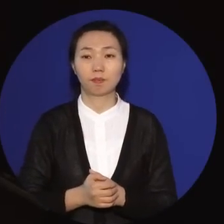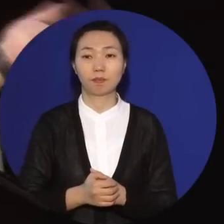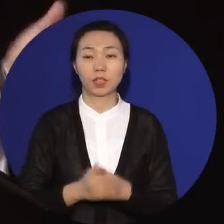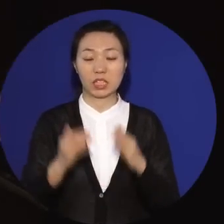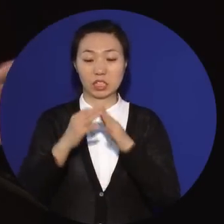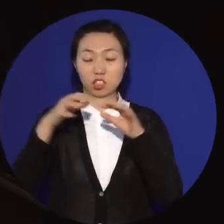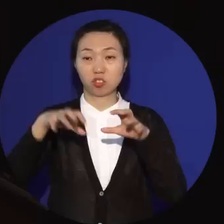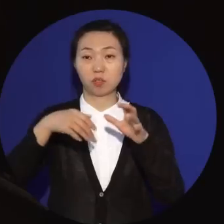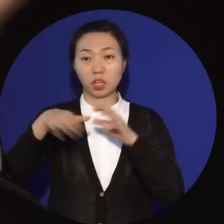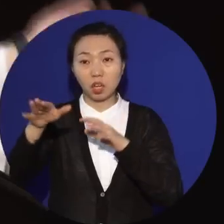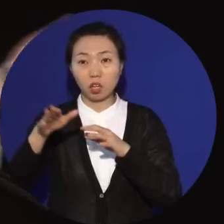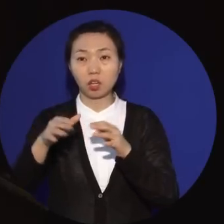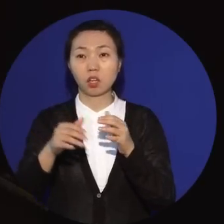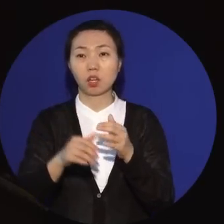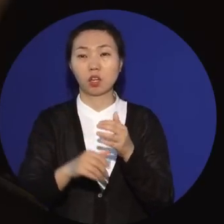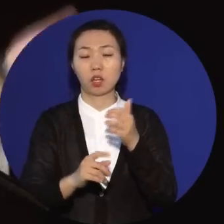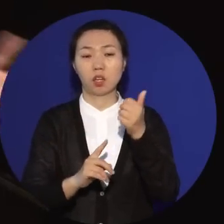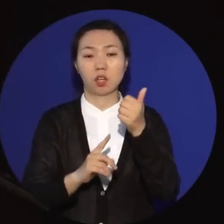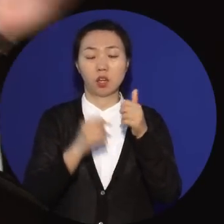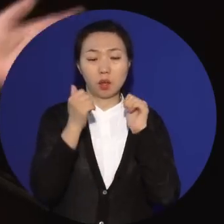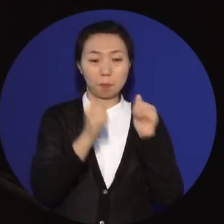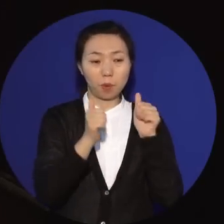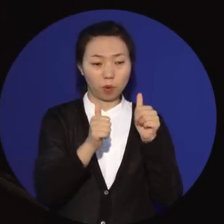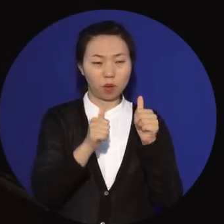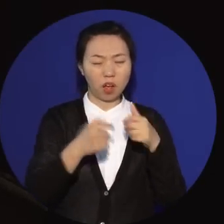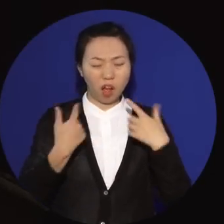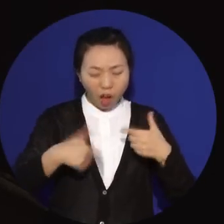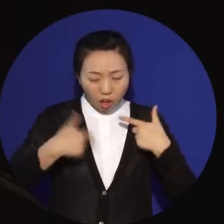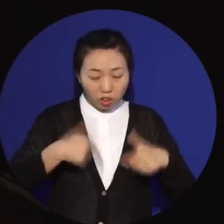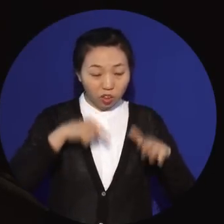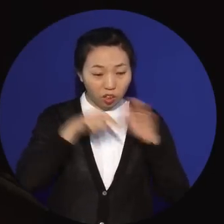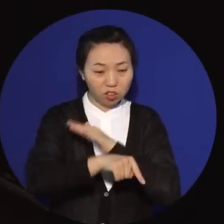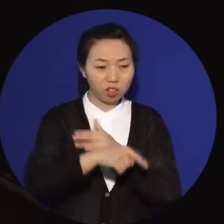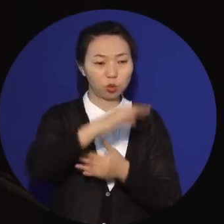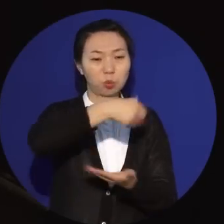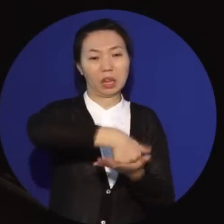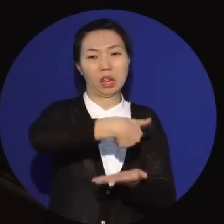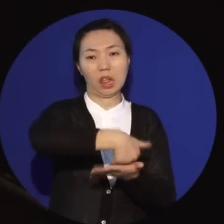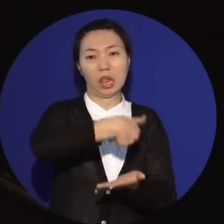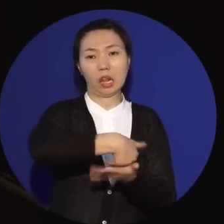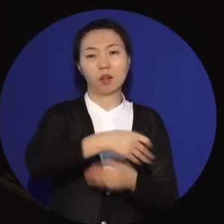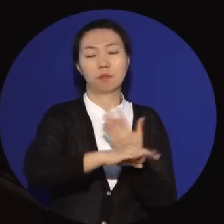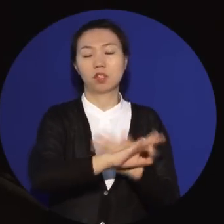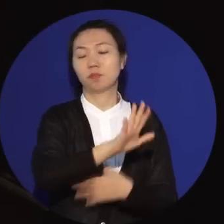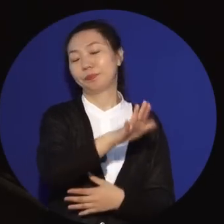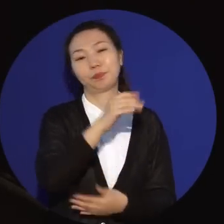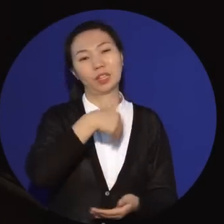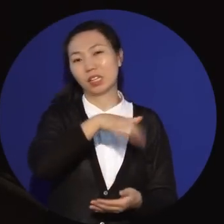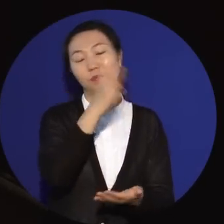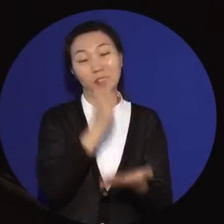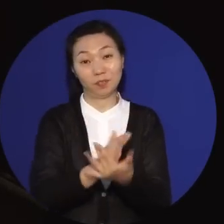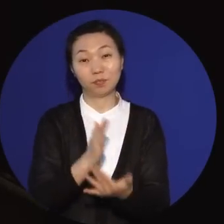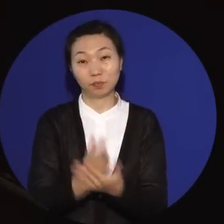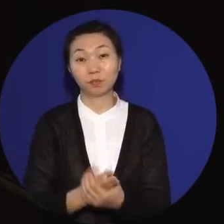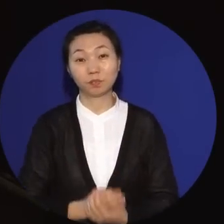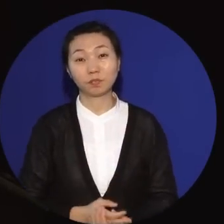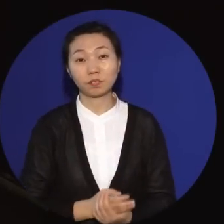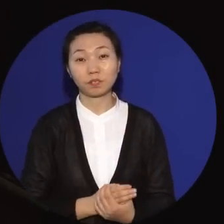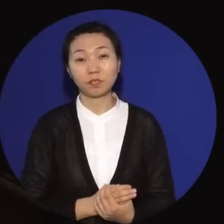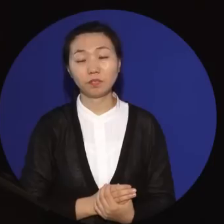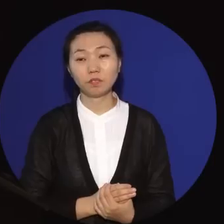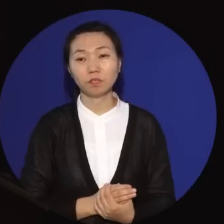그런데 네. 이웃집에 법문 들어가는데 계속 법문 들어갈 때마다 돈 꺼달라면 이제 안 가지 뭐 어쩔 수 없지. 그러면 안 가면